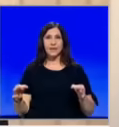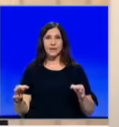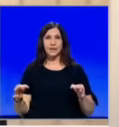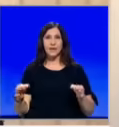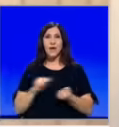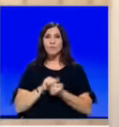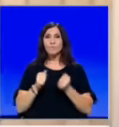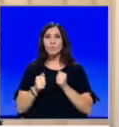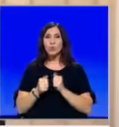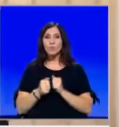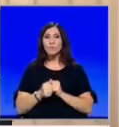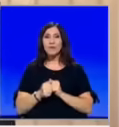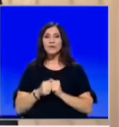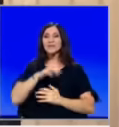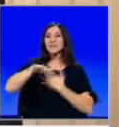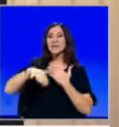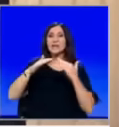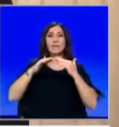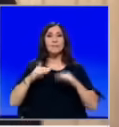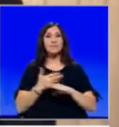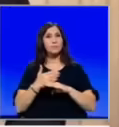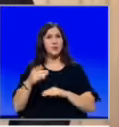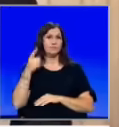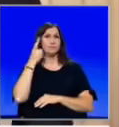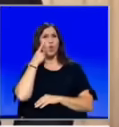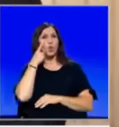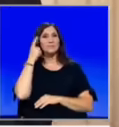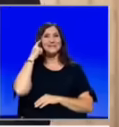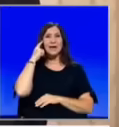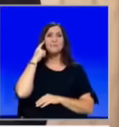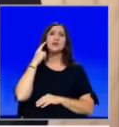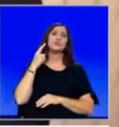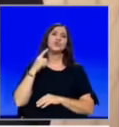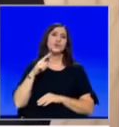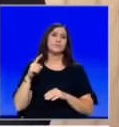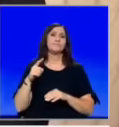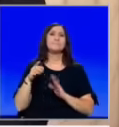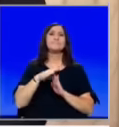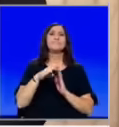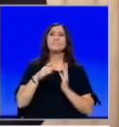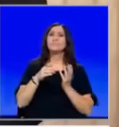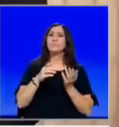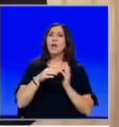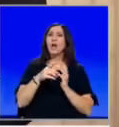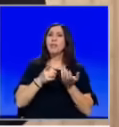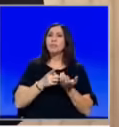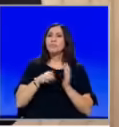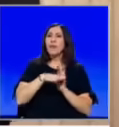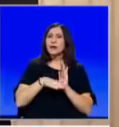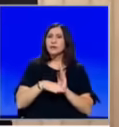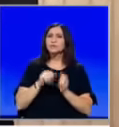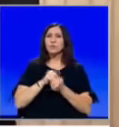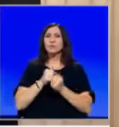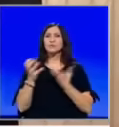мерки. Борбата с стихийните бедствия продължава и от опит знаем, че наред с борбата с пожарите, трябва да сме готови и